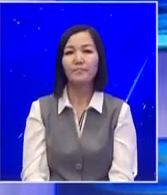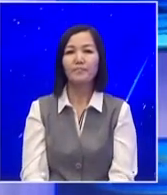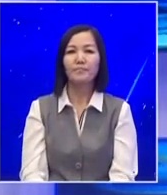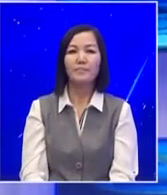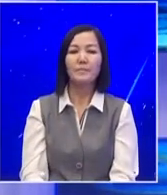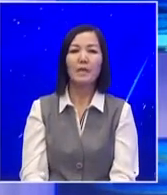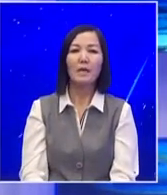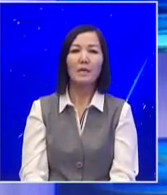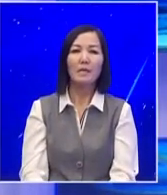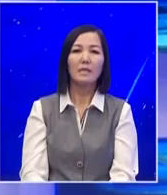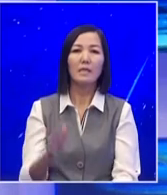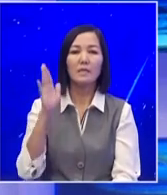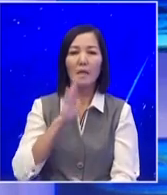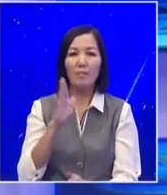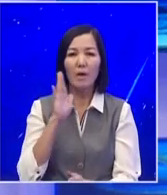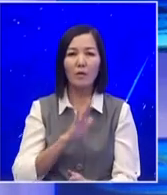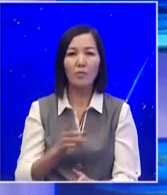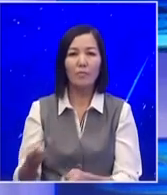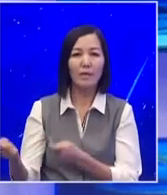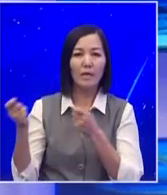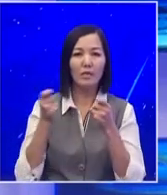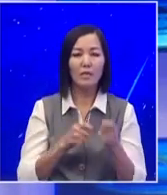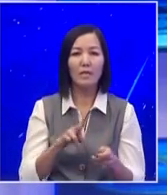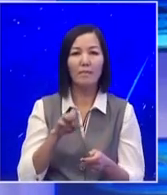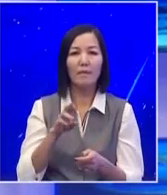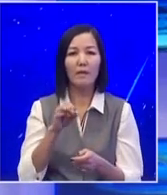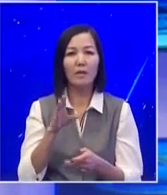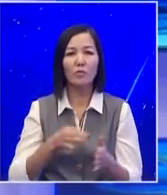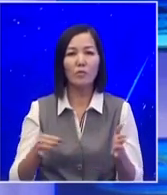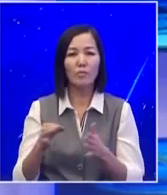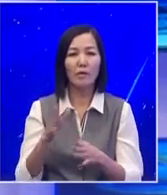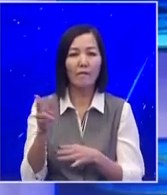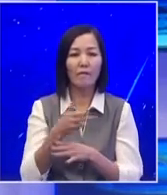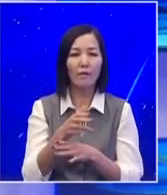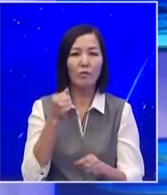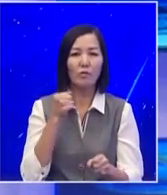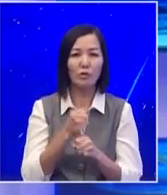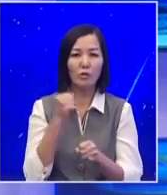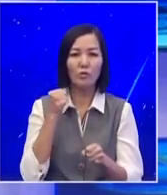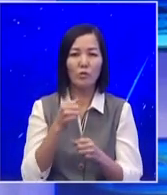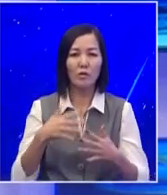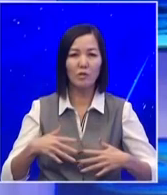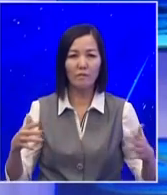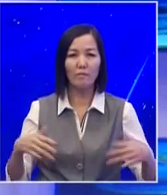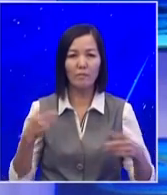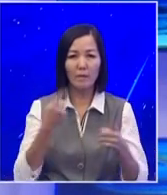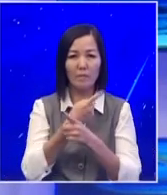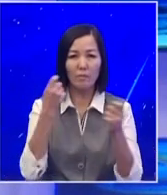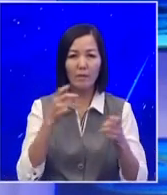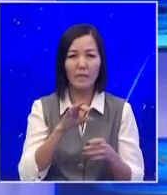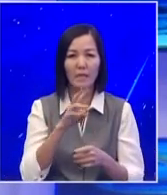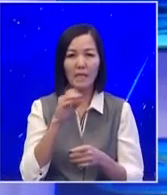Привязанную к машине собаку протащили по дороге в Павлодарской области. Видео жестокого обращения с животным опубликовали